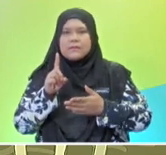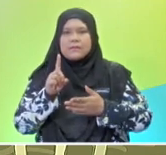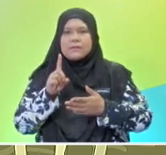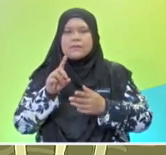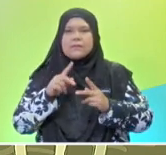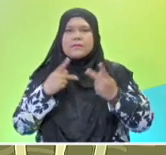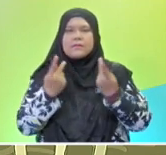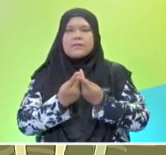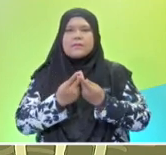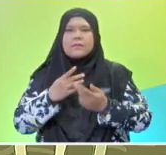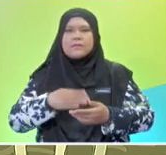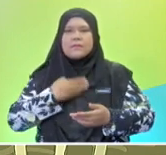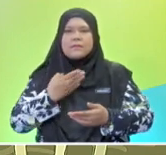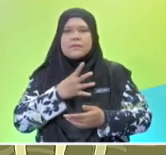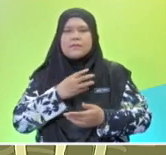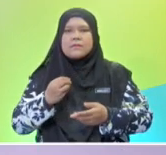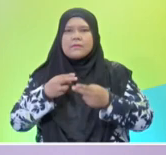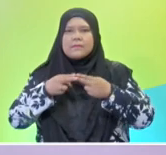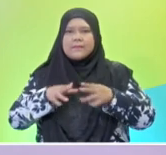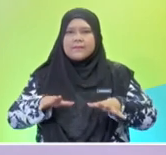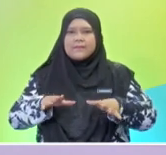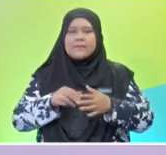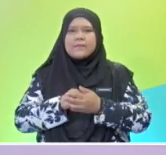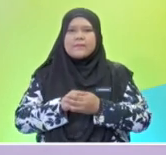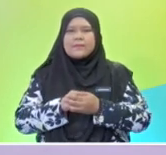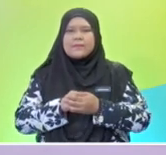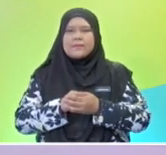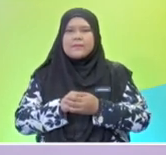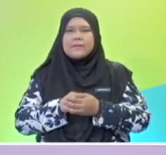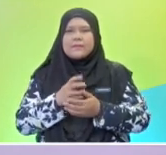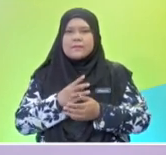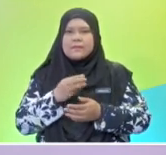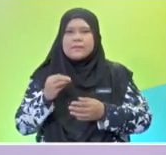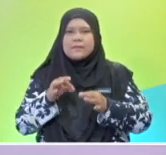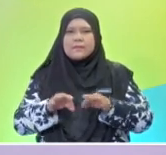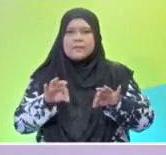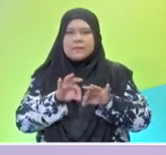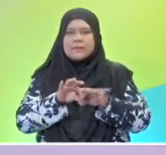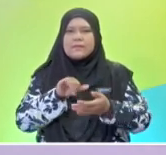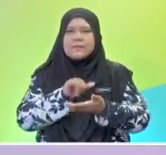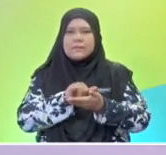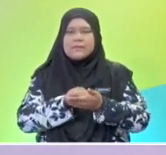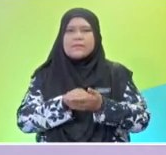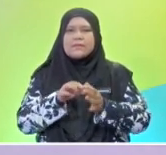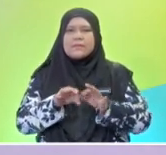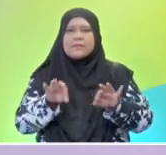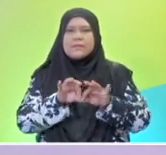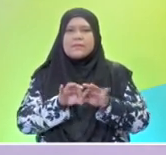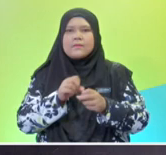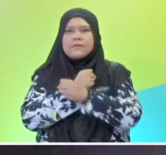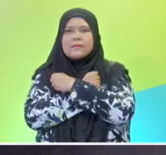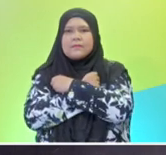dan harmoni. Jadi inilah antara kepentingan apabila kita menyayangi ahli keluarga. Tentunya